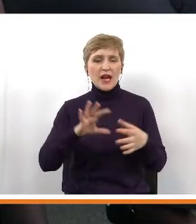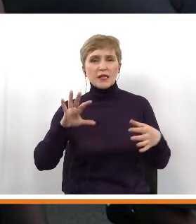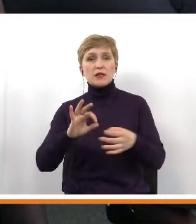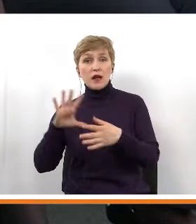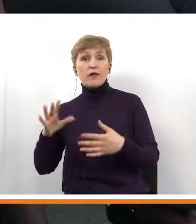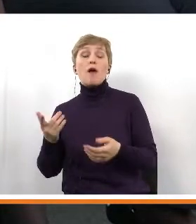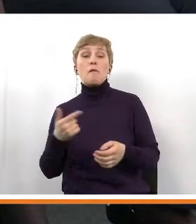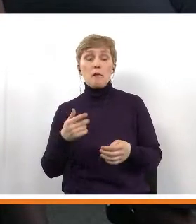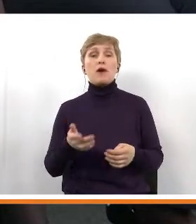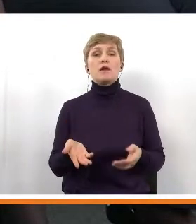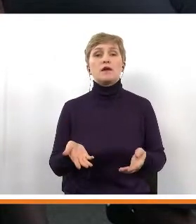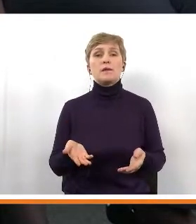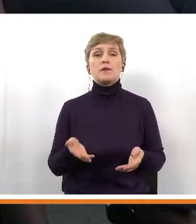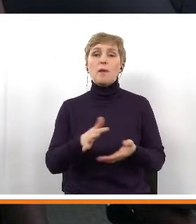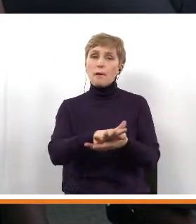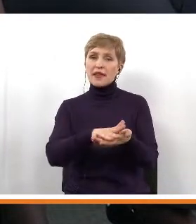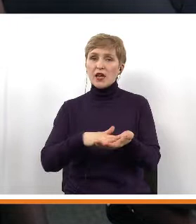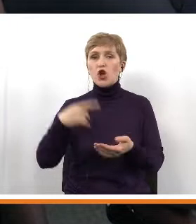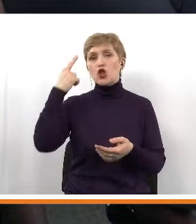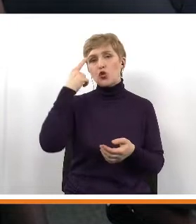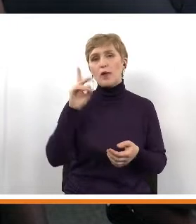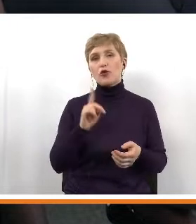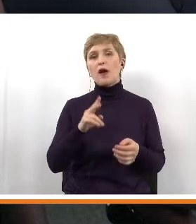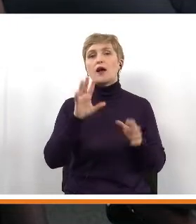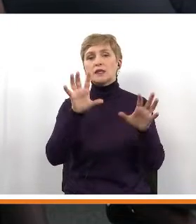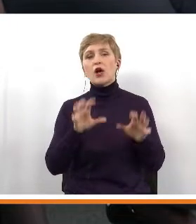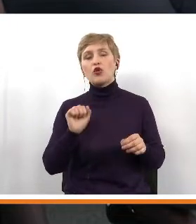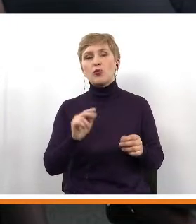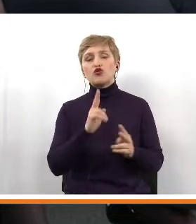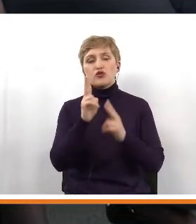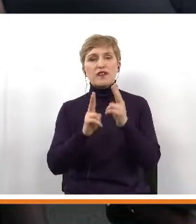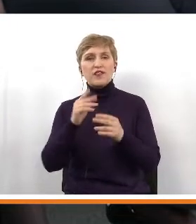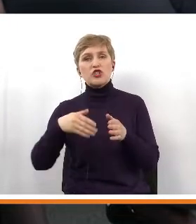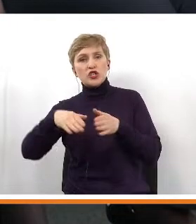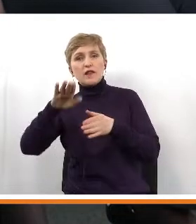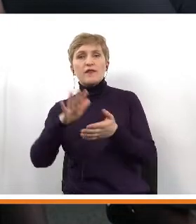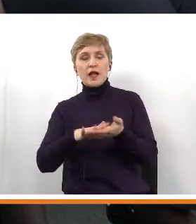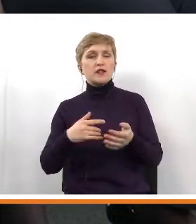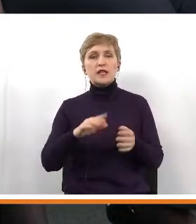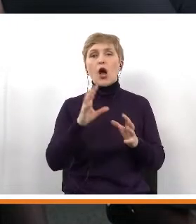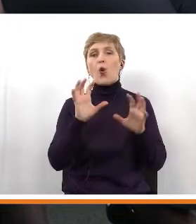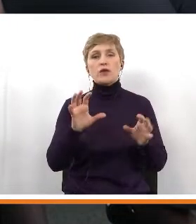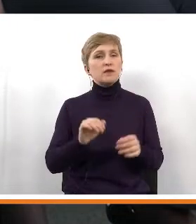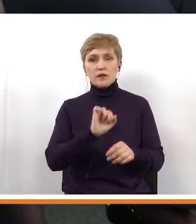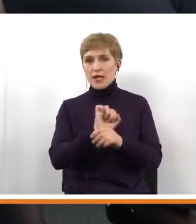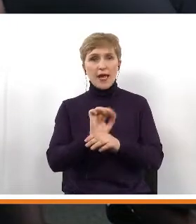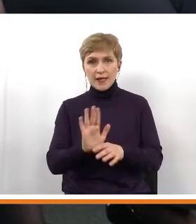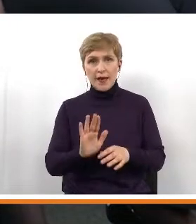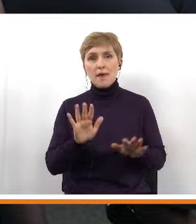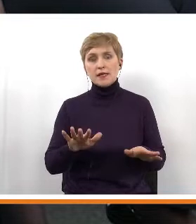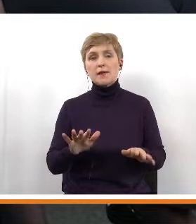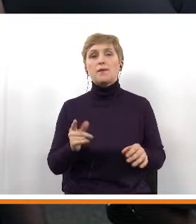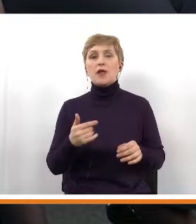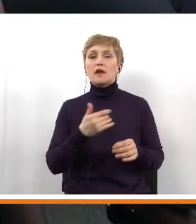мы продолжали думать о том, как закон может совершенствоваться дальше, и закон не стоит на месте. И вот я хотела бы рассказать